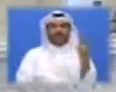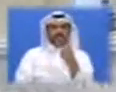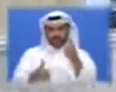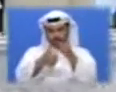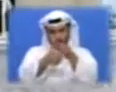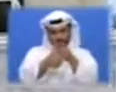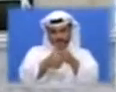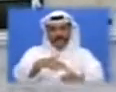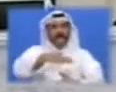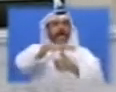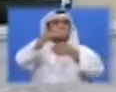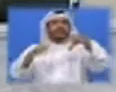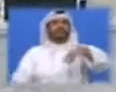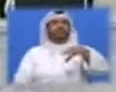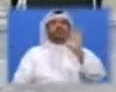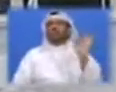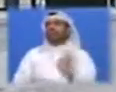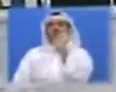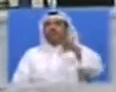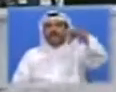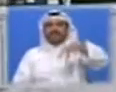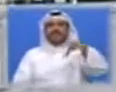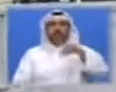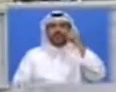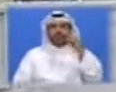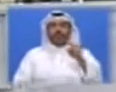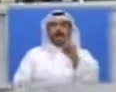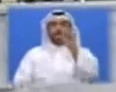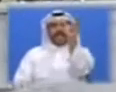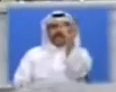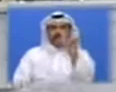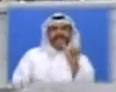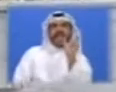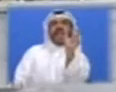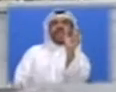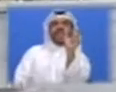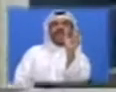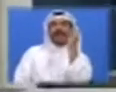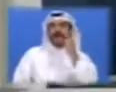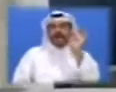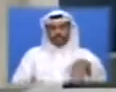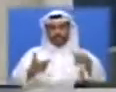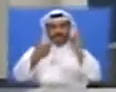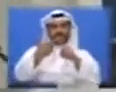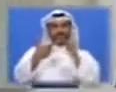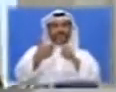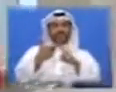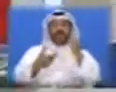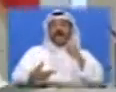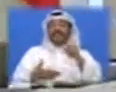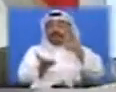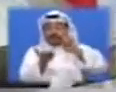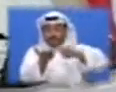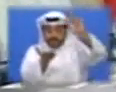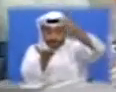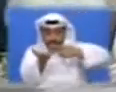فخامه الرئيس الدكتور بول اي رئيس جمهوريه بنين الصديق ومن فخامه الرئيس الدكتور جو لديك اب يلي